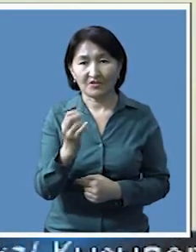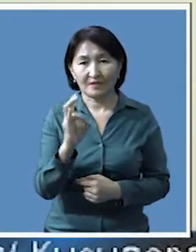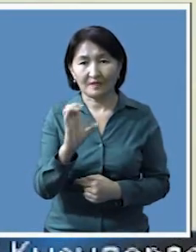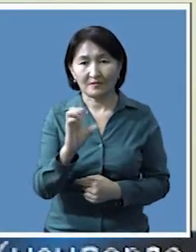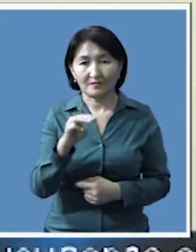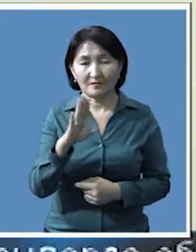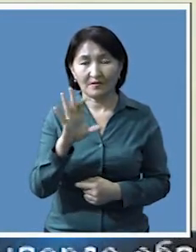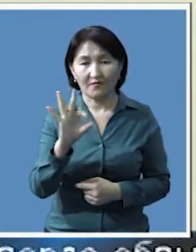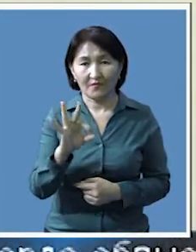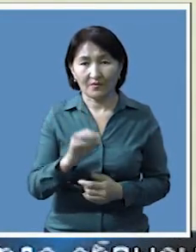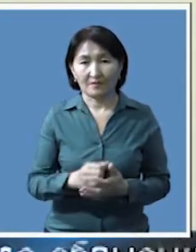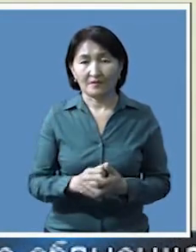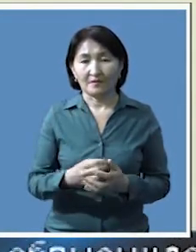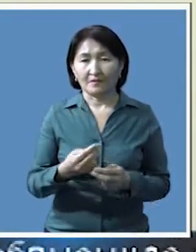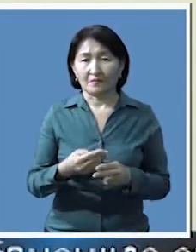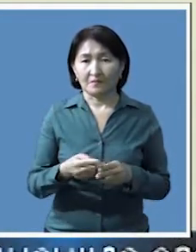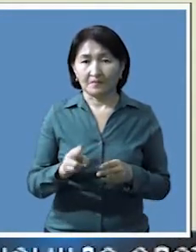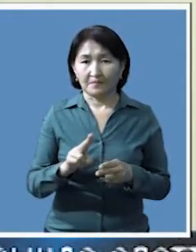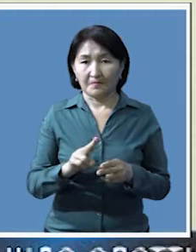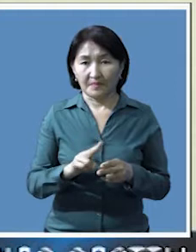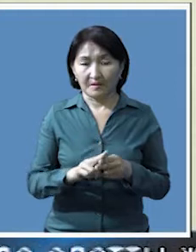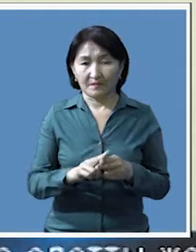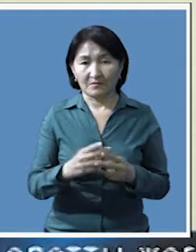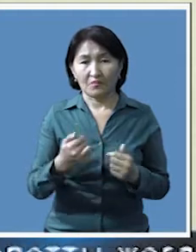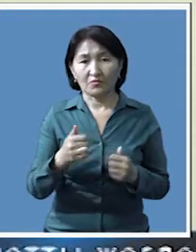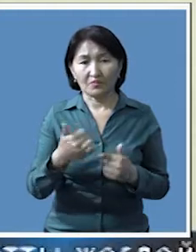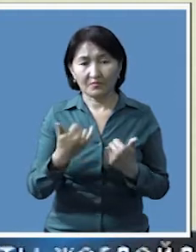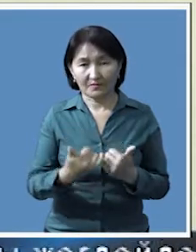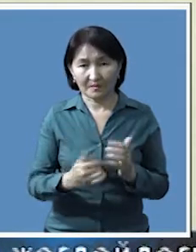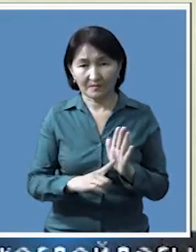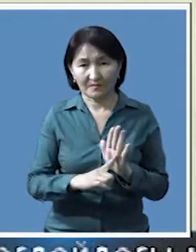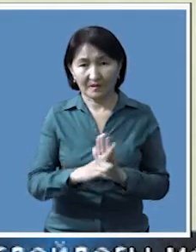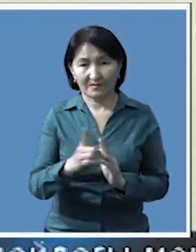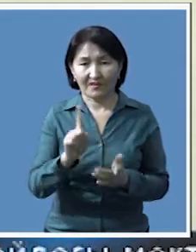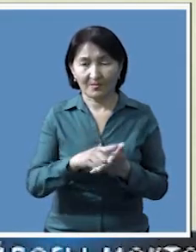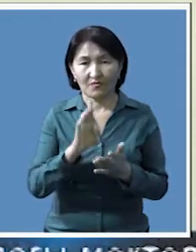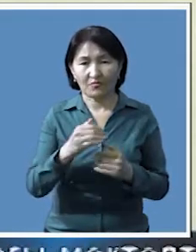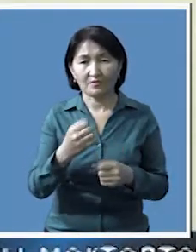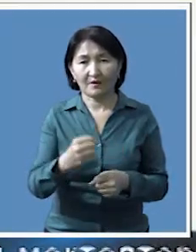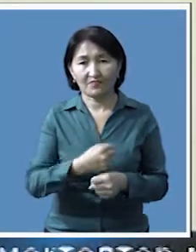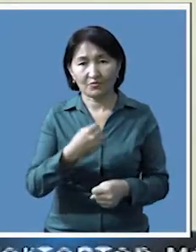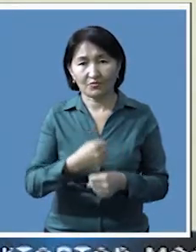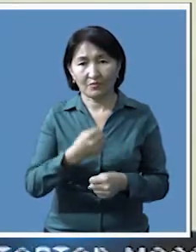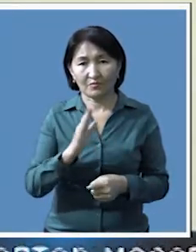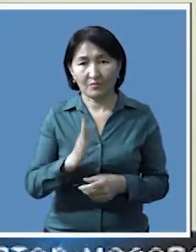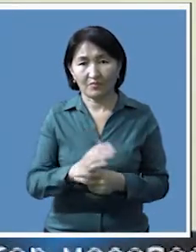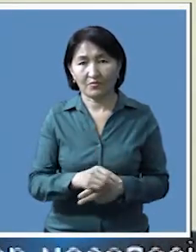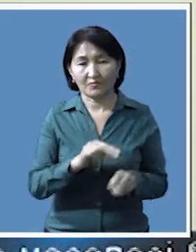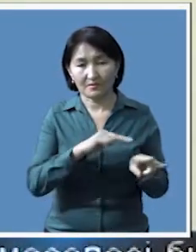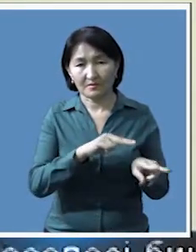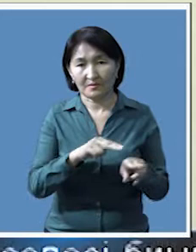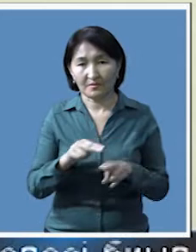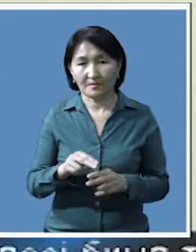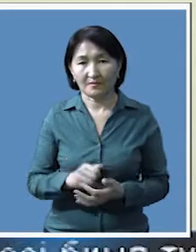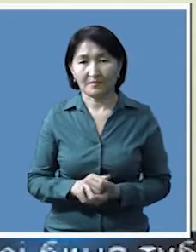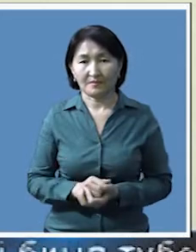жоғарыда аталған жұмыстардың нәтижесінде облыста жануарлардың құтыруы мен бір сөзден басқасы қауіпті шұқпалары тіркелген жоқ. Ветеринариялық препараттар